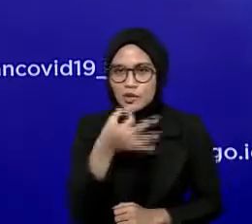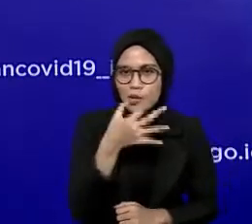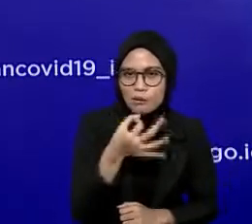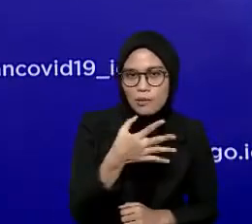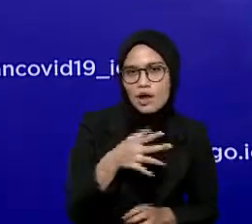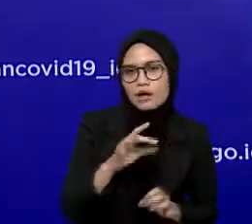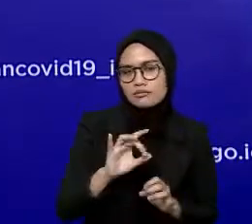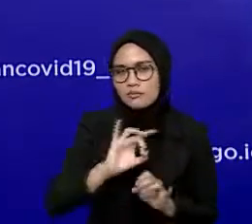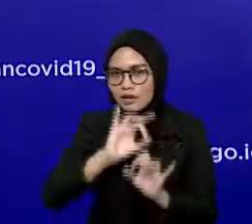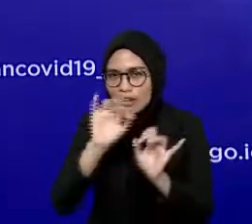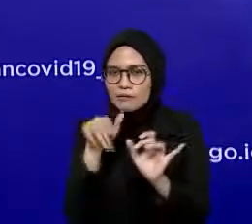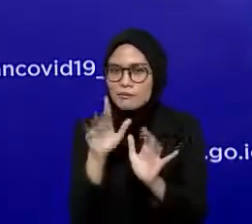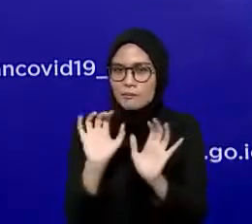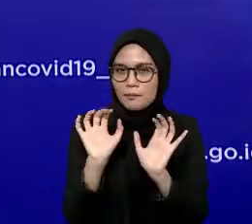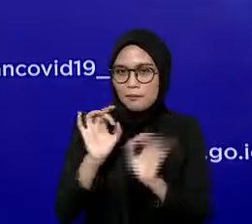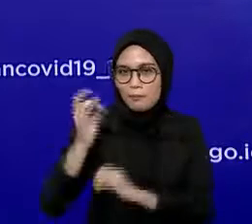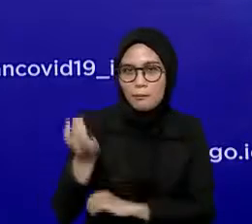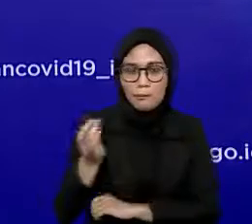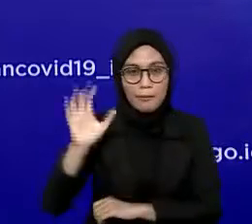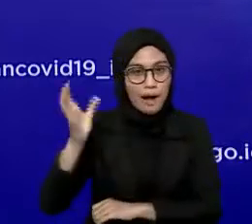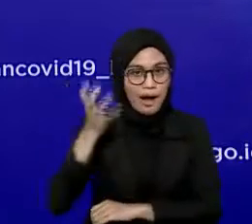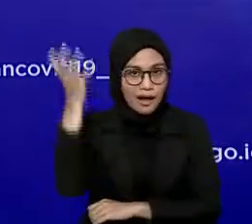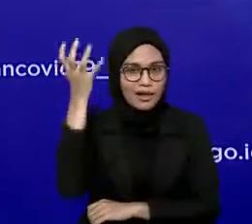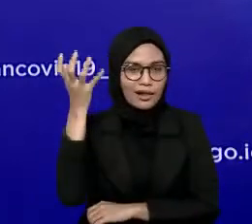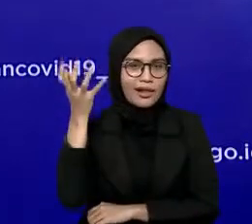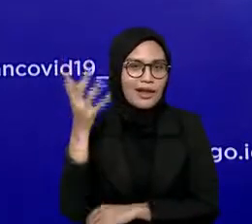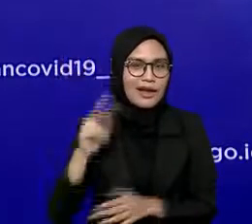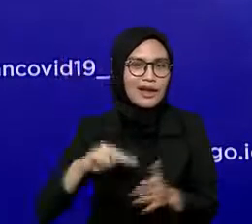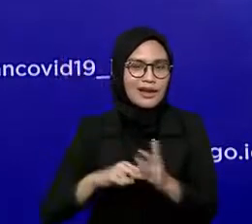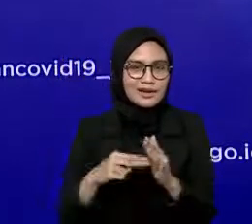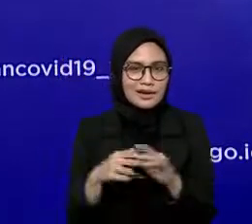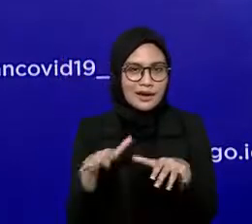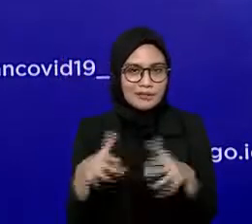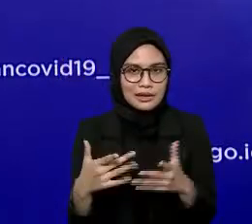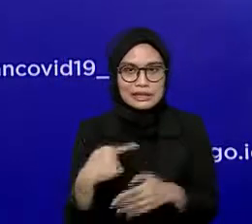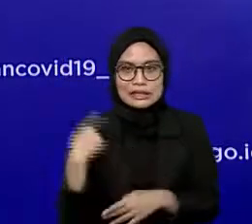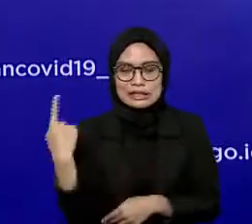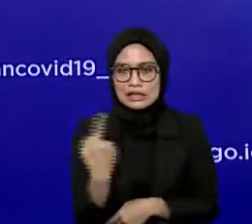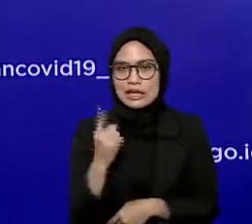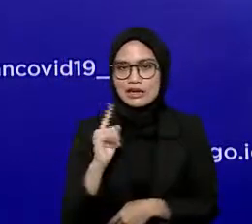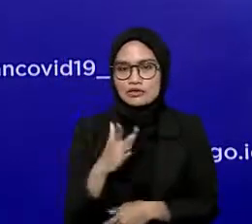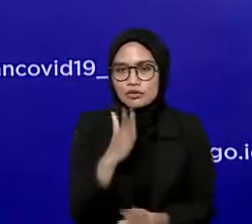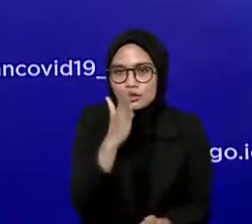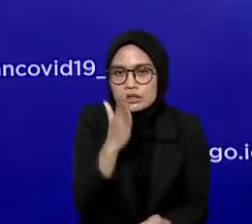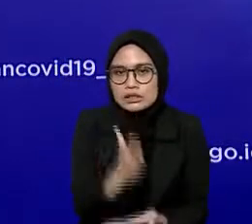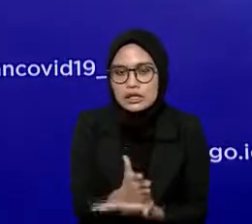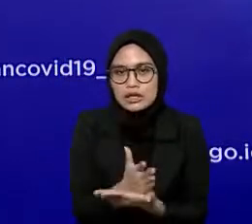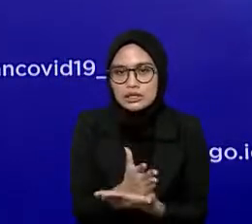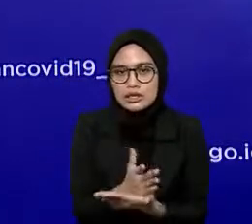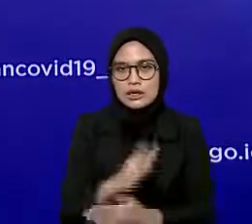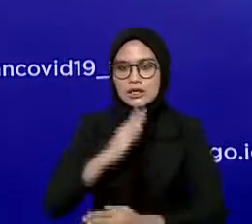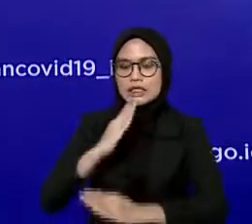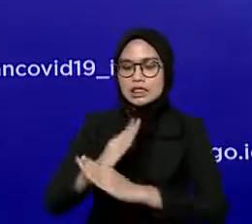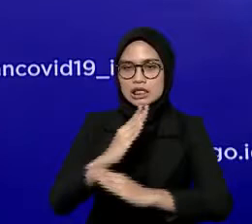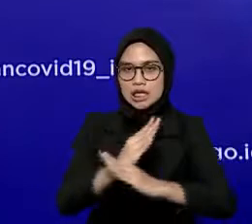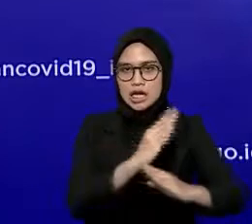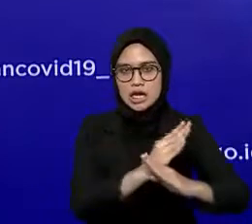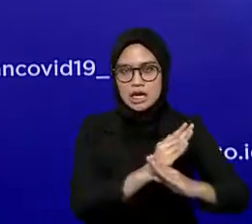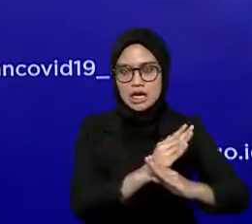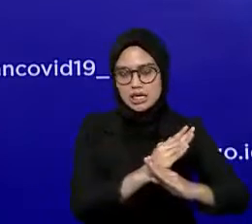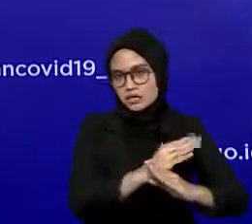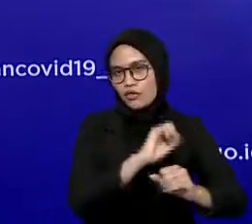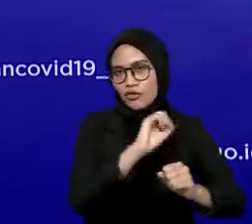menimbulkan fatalitas, Indonesia dan dunia harus konsisten mengedepankan upaya-upaya preventif